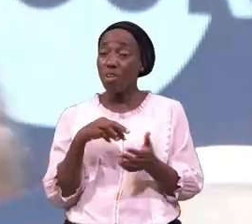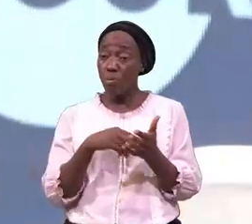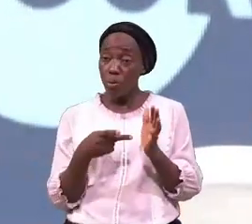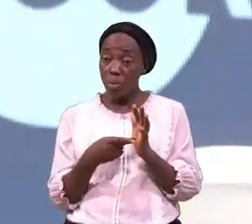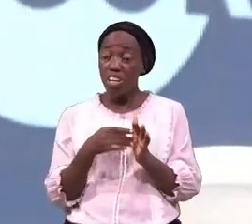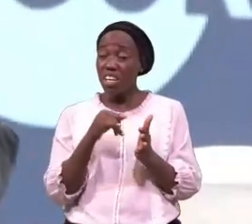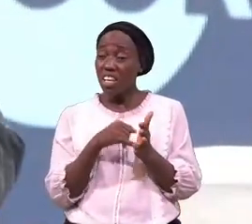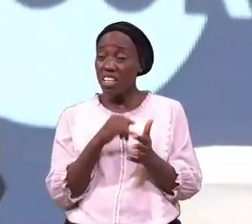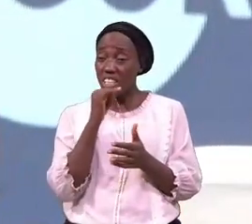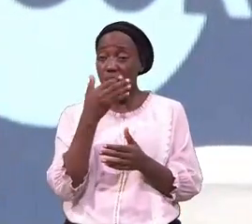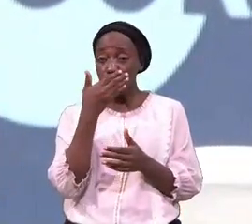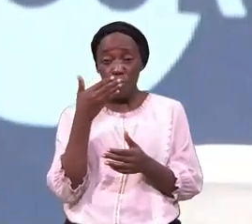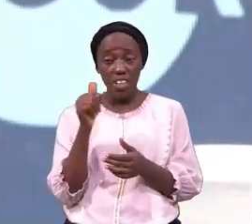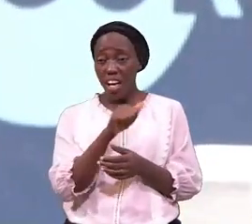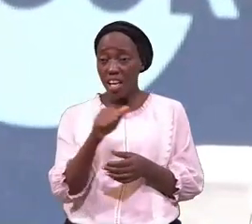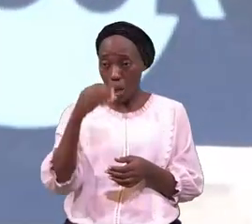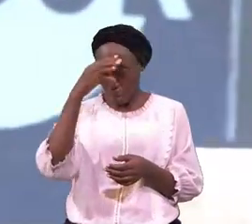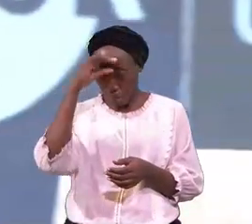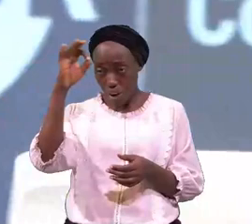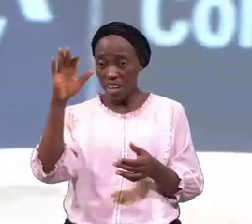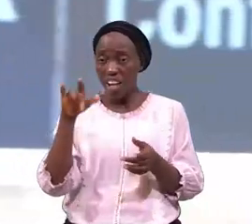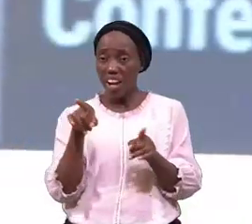Et il fallait même qu'un homme pareil ne naisse pas.